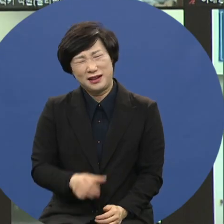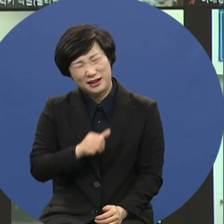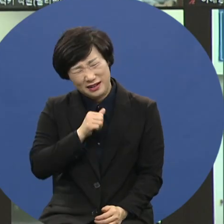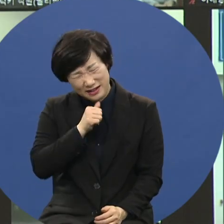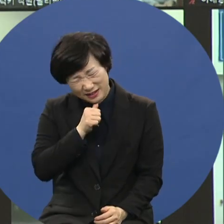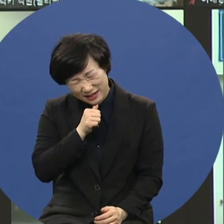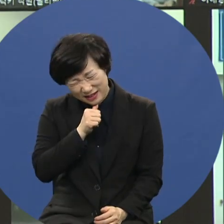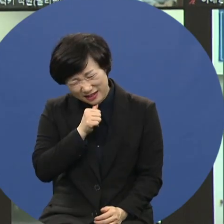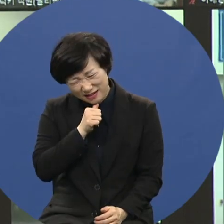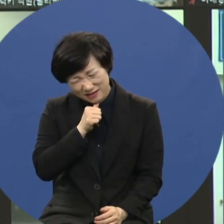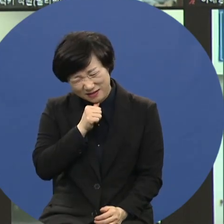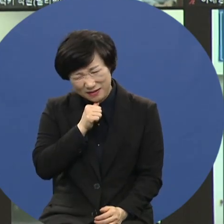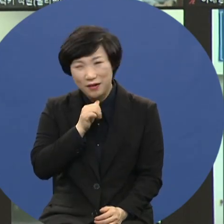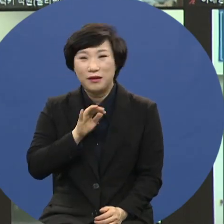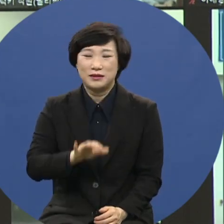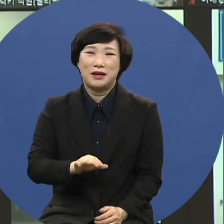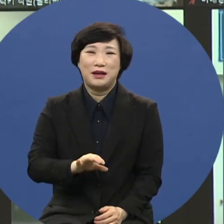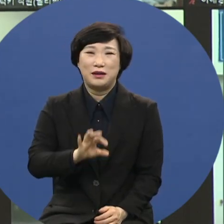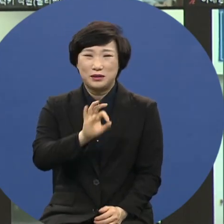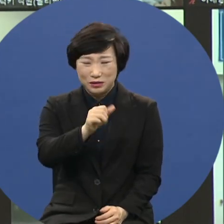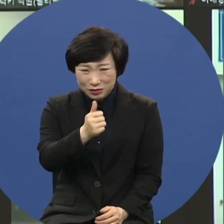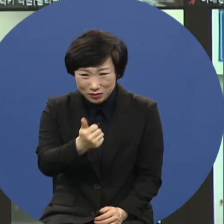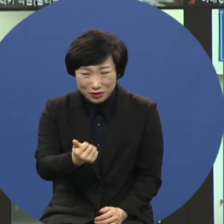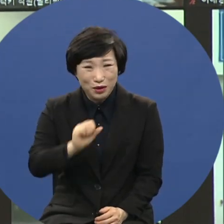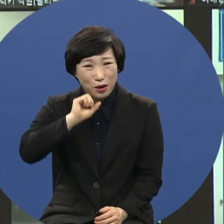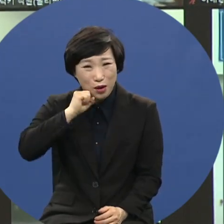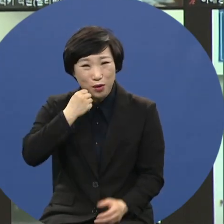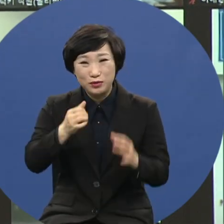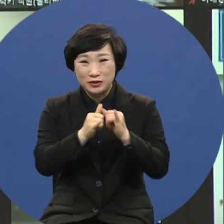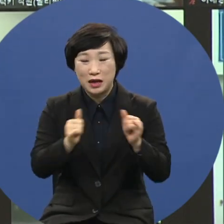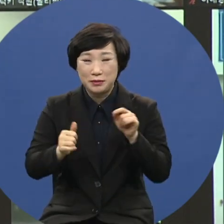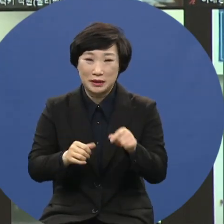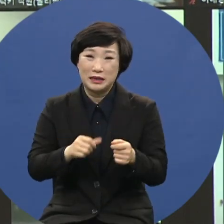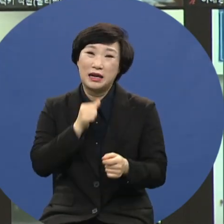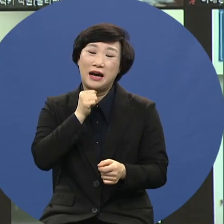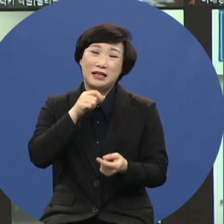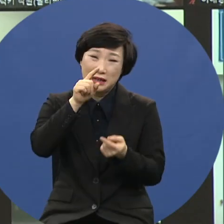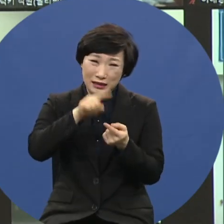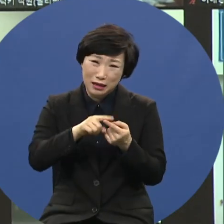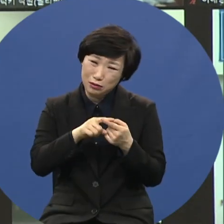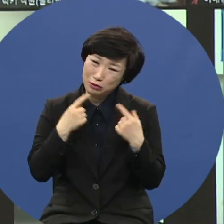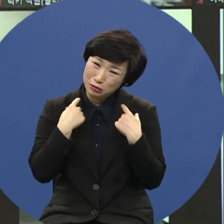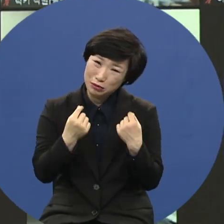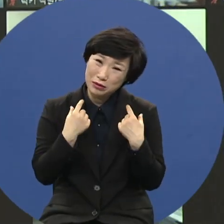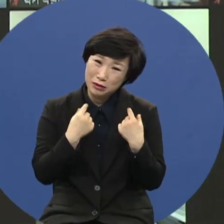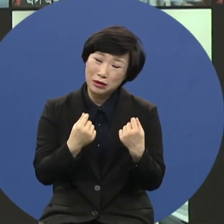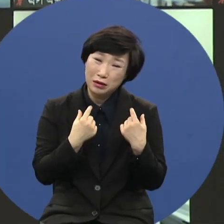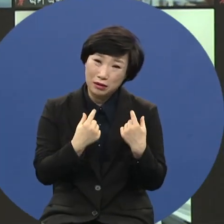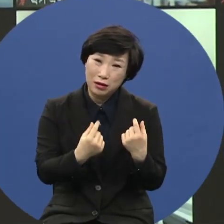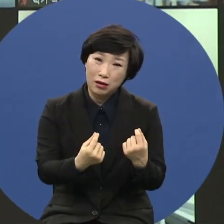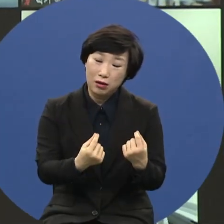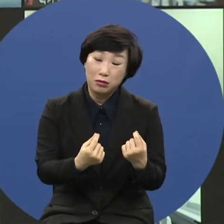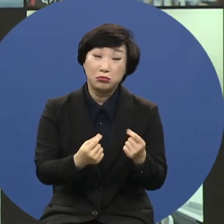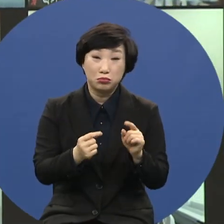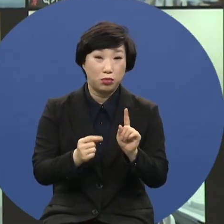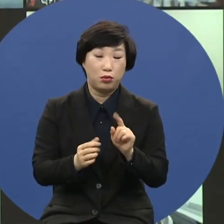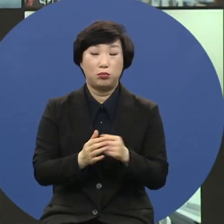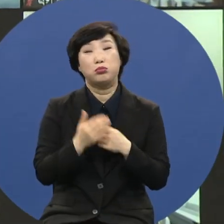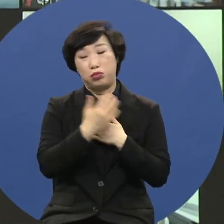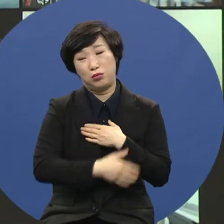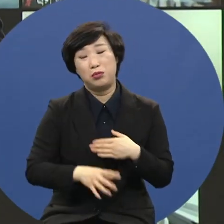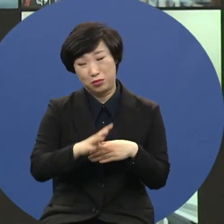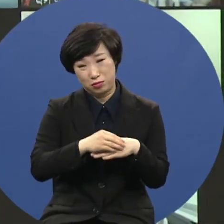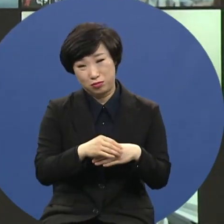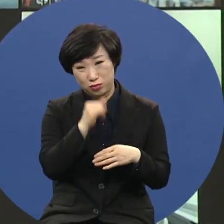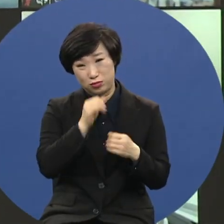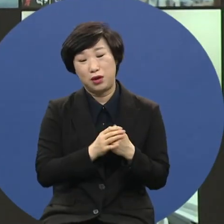가난하고 없는 사람이 그 가난을 그대로 버텨나가는 데는 자기 몸에 젖어 있기